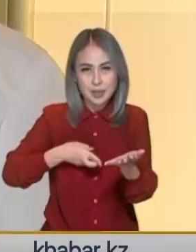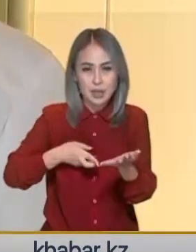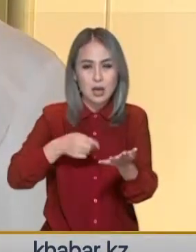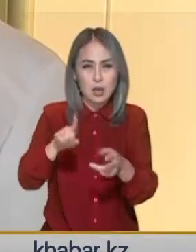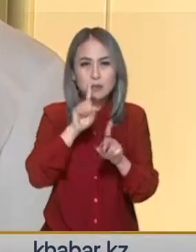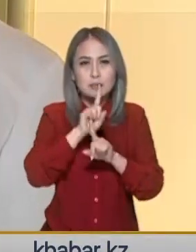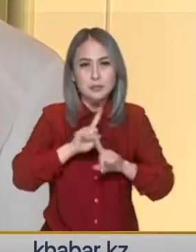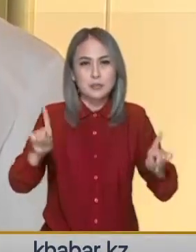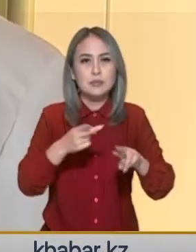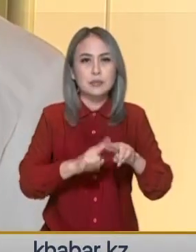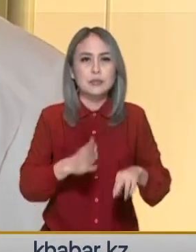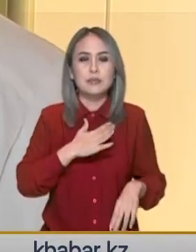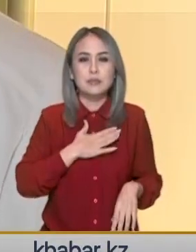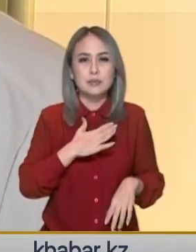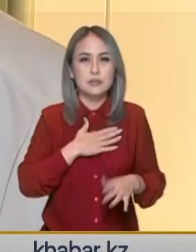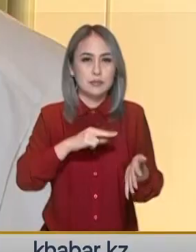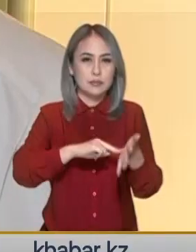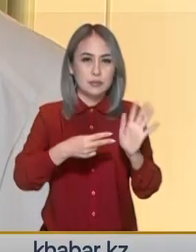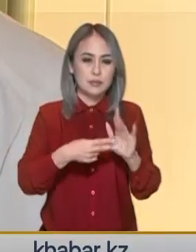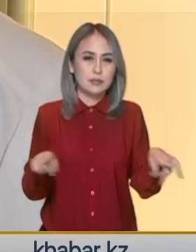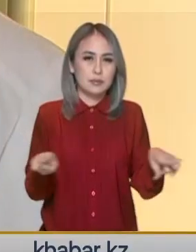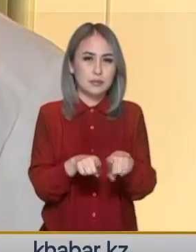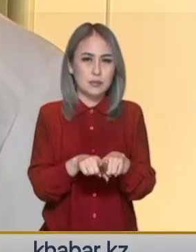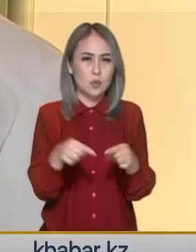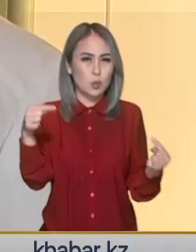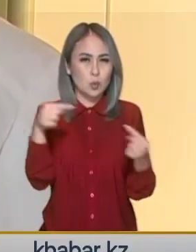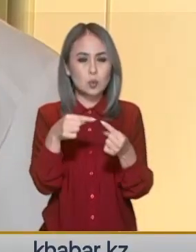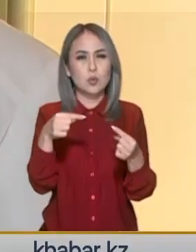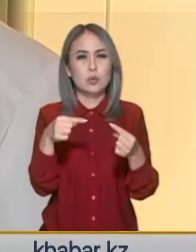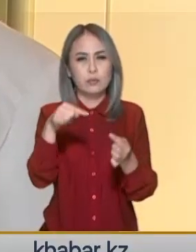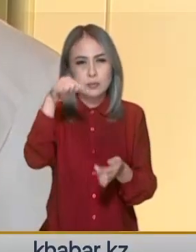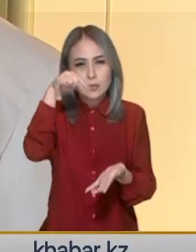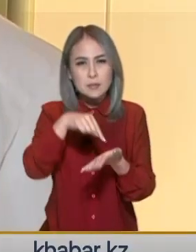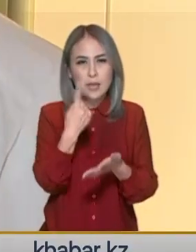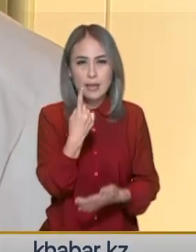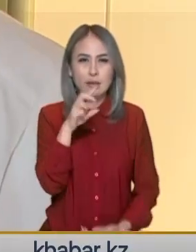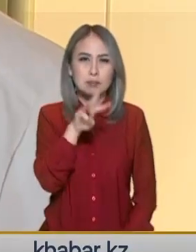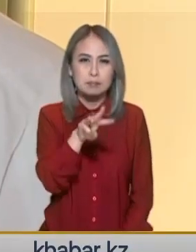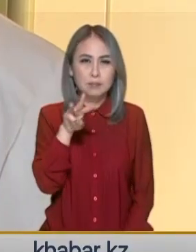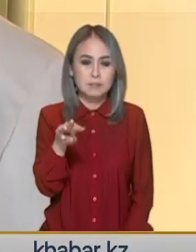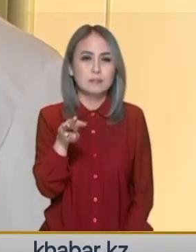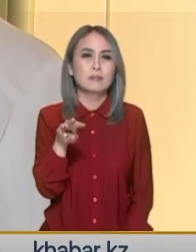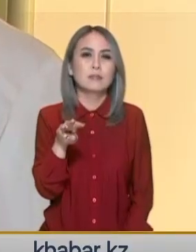ерекшеліктері, робот бізге жоспарлағандай дәлдікпен, 1 миллиметрлік дәлдікпен